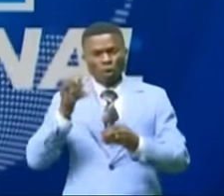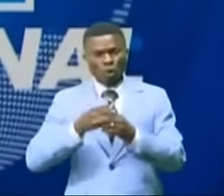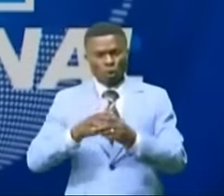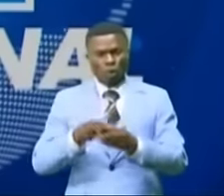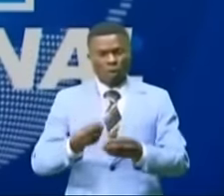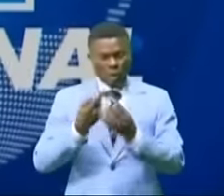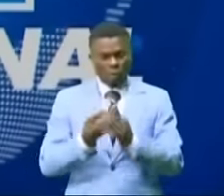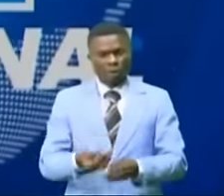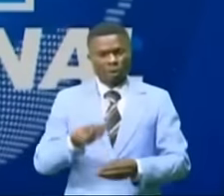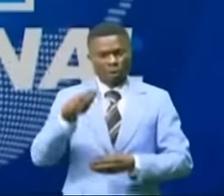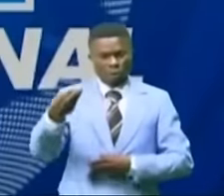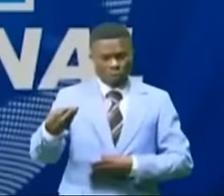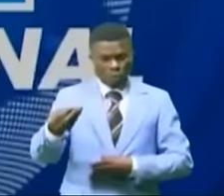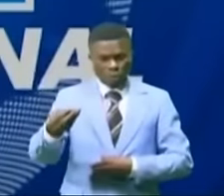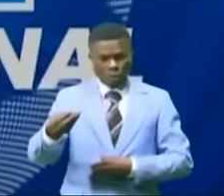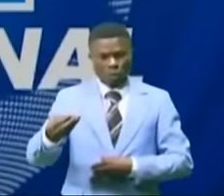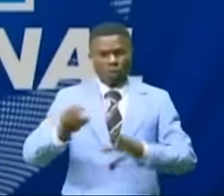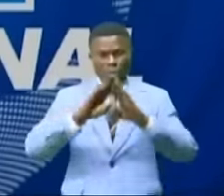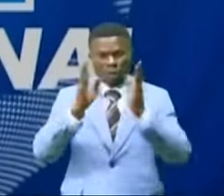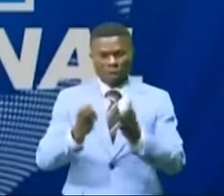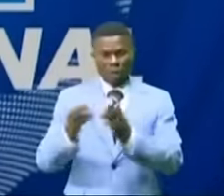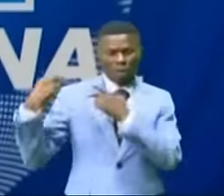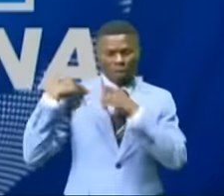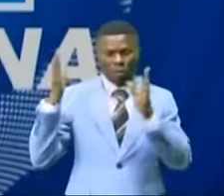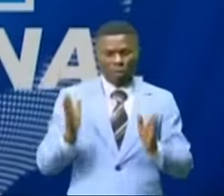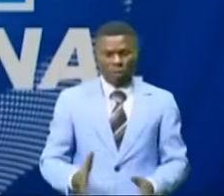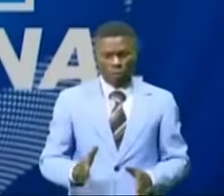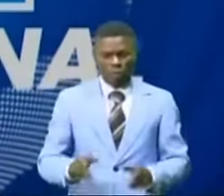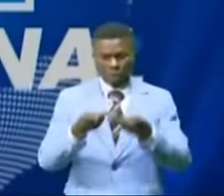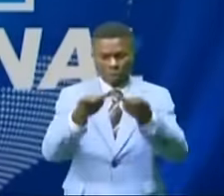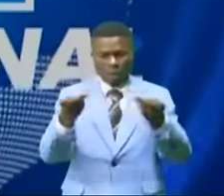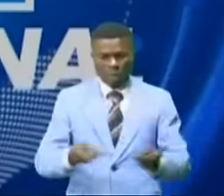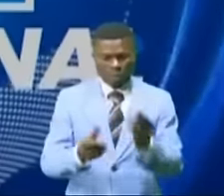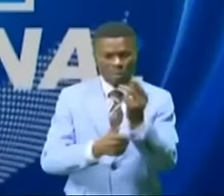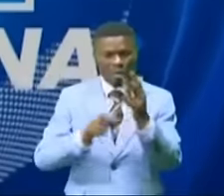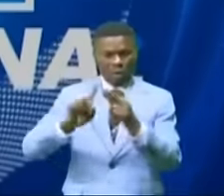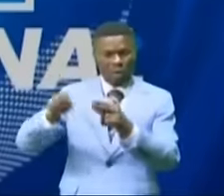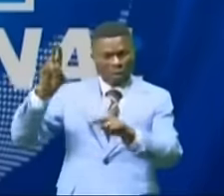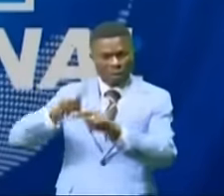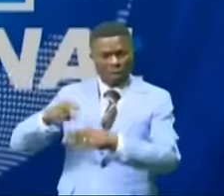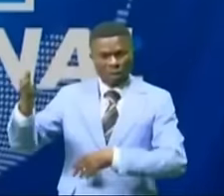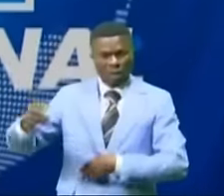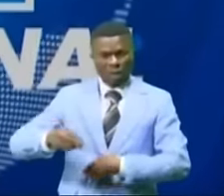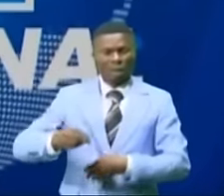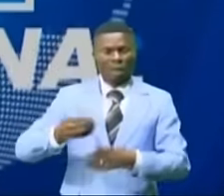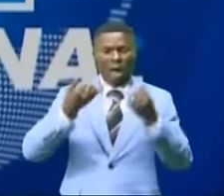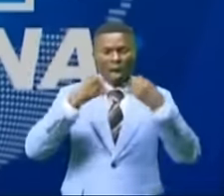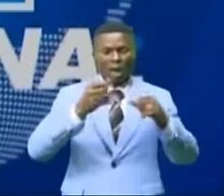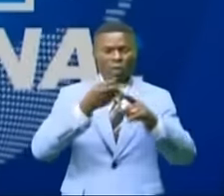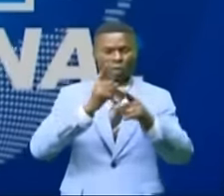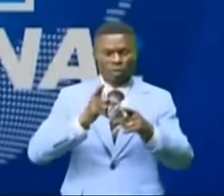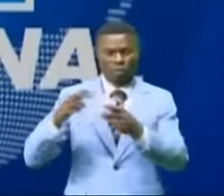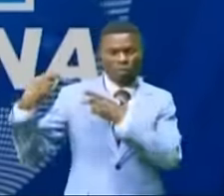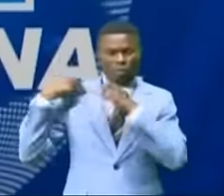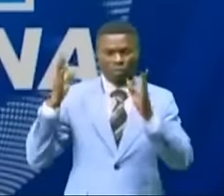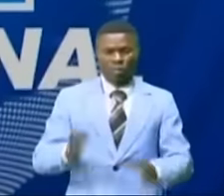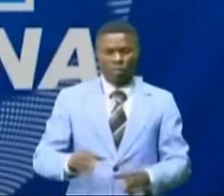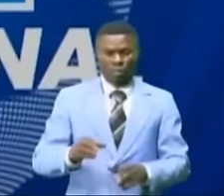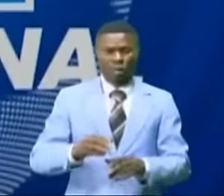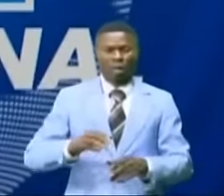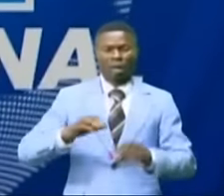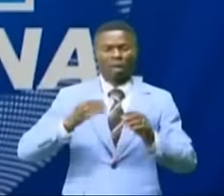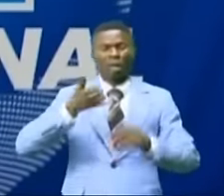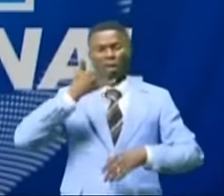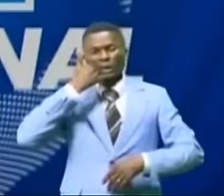sera bientôt mis à la disposition des responsables des sites de déplacés de Goma, annonce faite par la responsable de